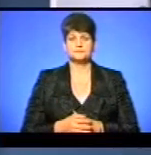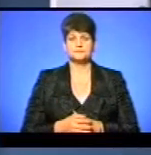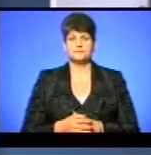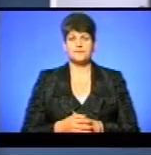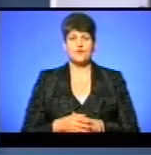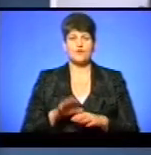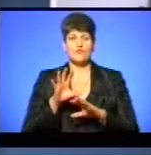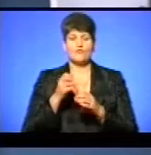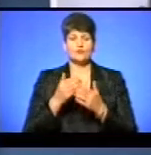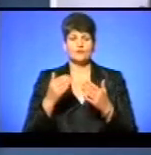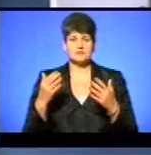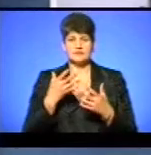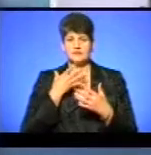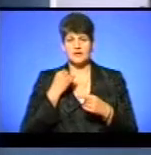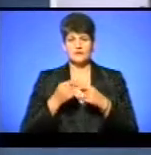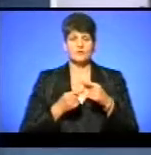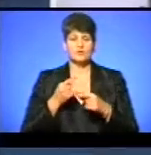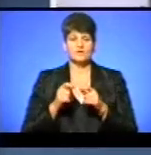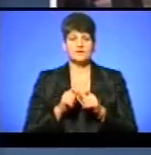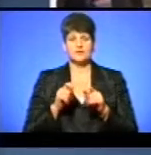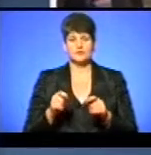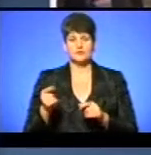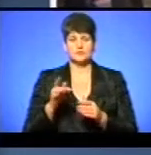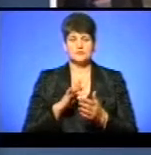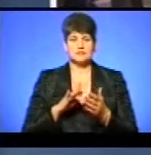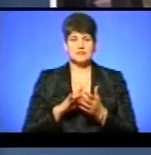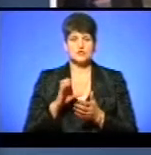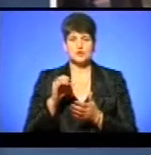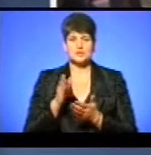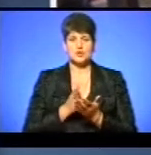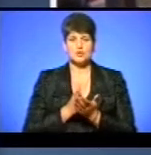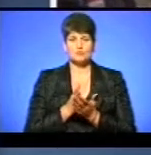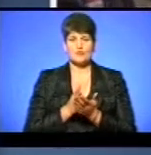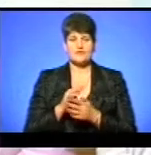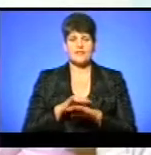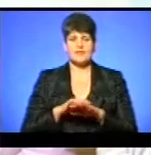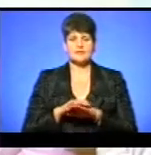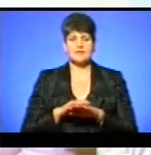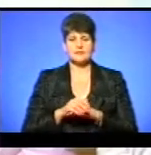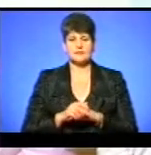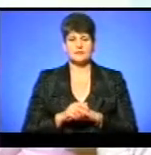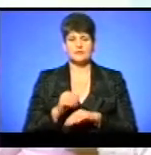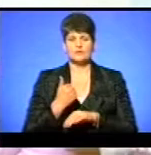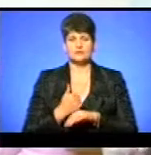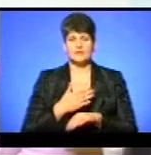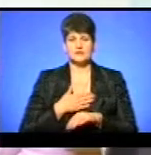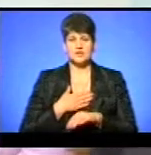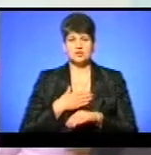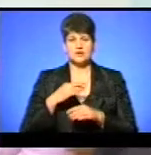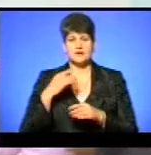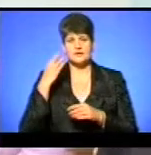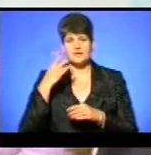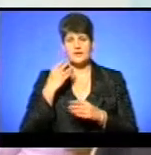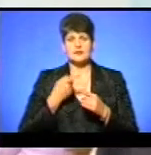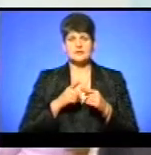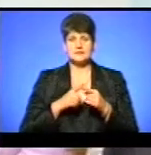Фотовиставку проекту «Файні внуки» відкрили в Тернопільському центрі соціального обслуговування населення. Основна наша ідея – це піклування і